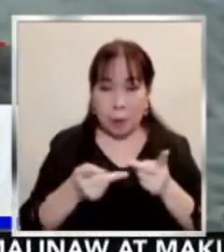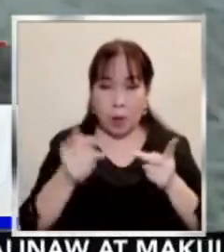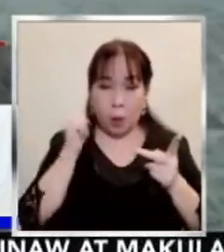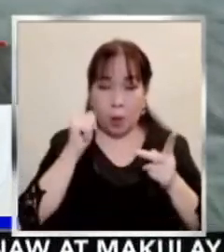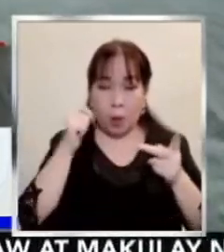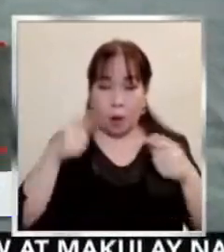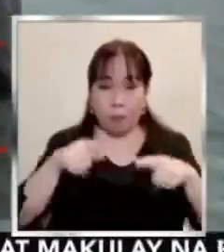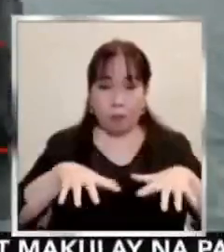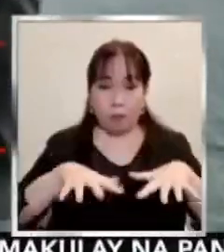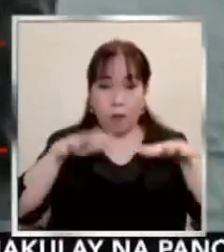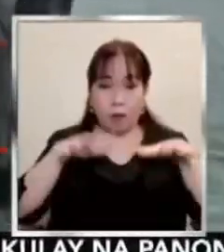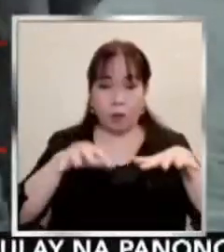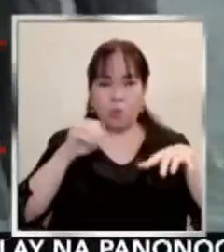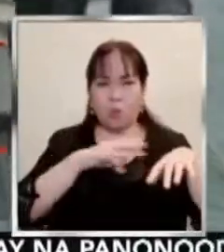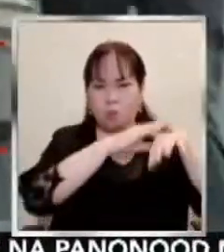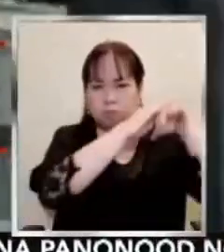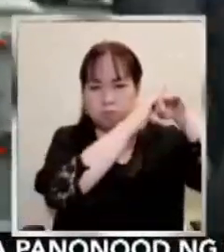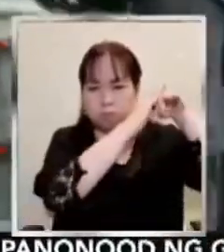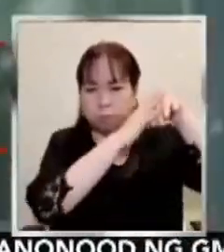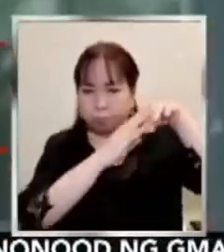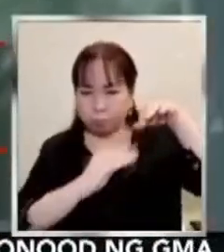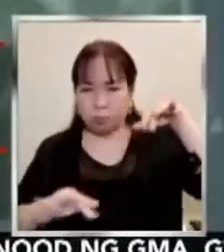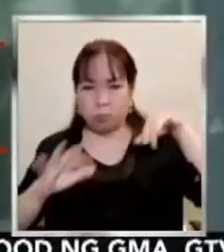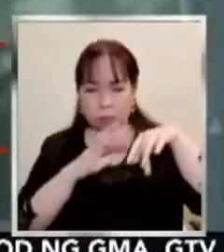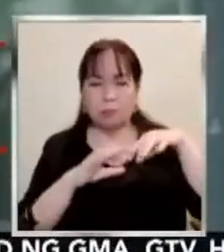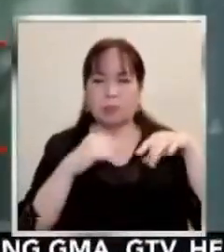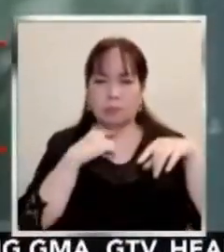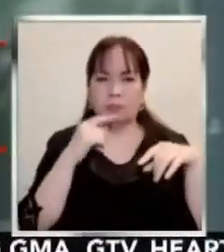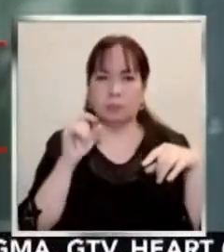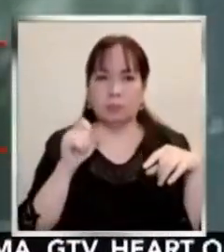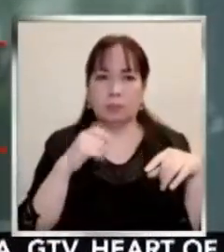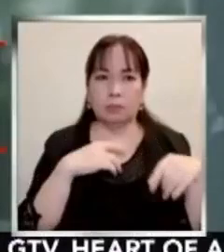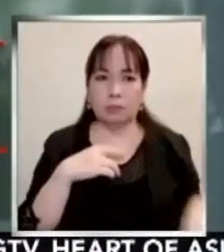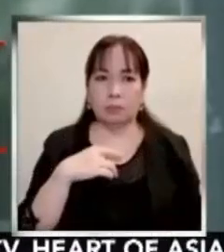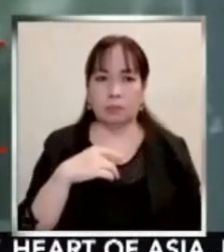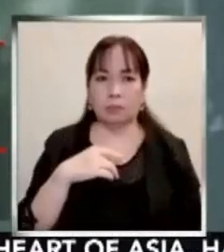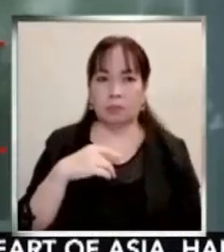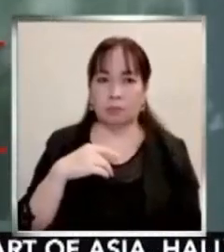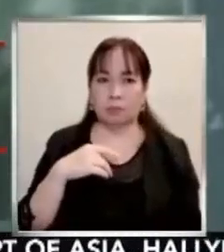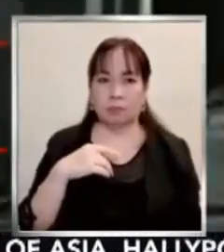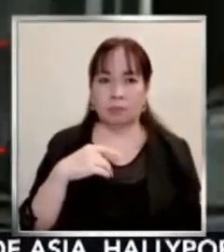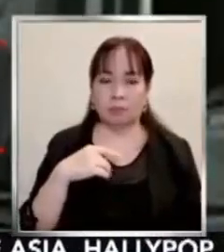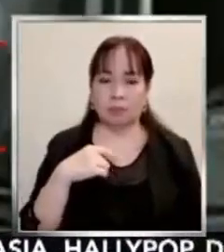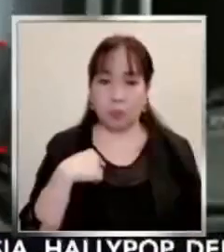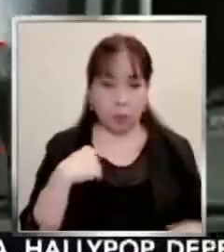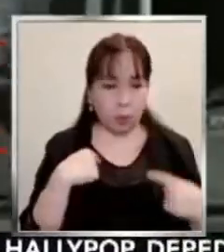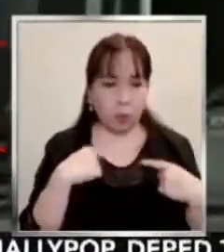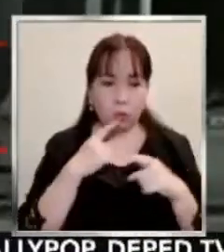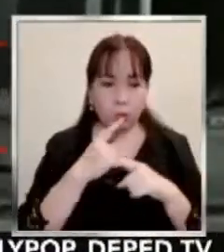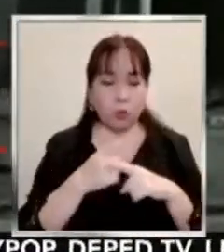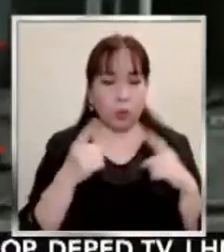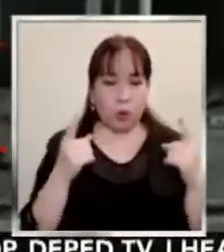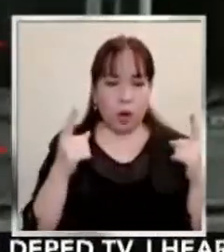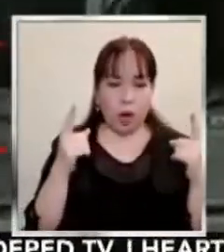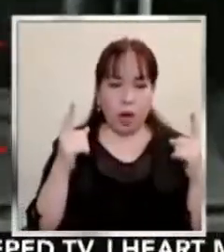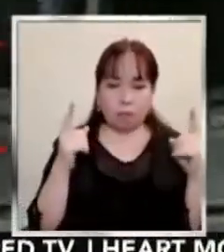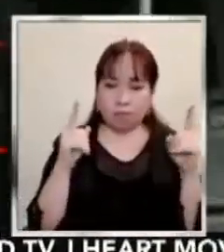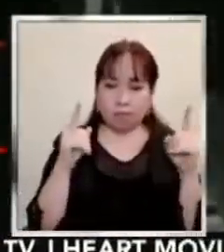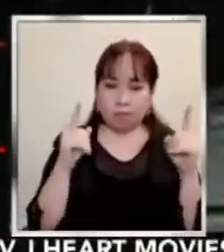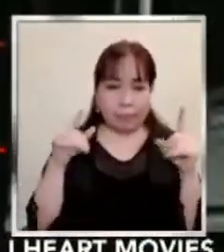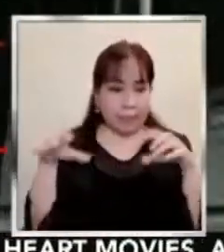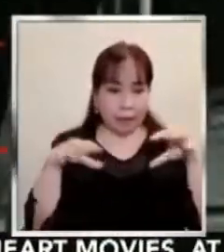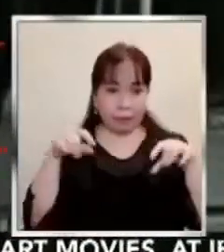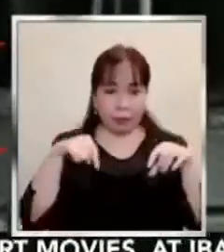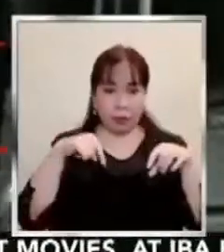po doon ang disaster resiliency. So napaka-proactive po natin dito sa siyudad ng Baguio. Lahat po ng